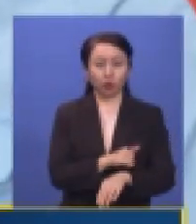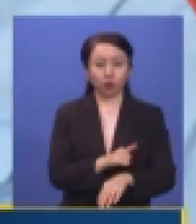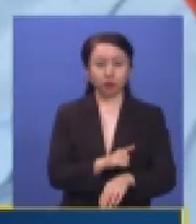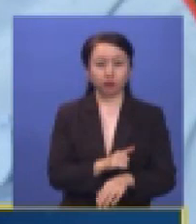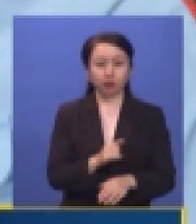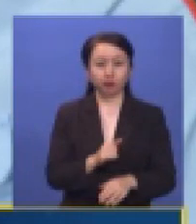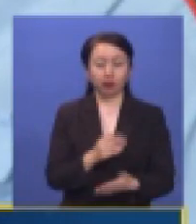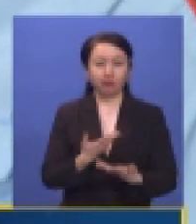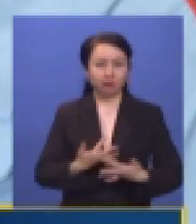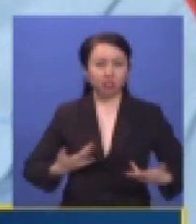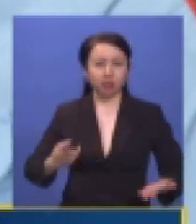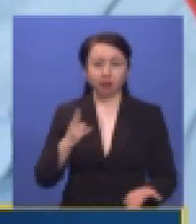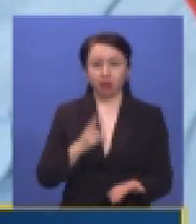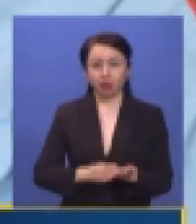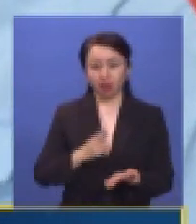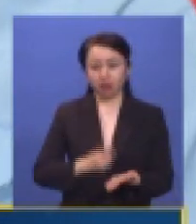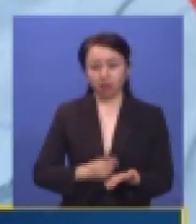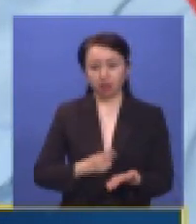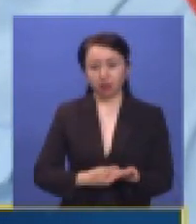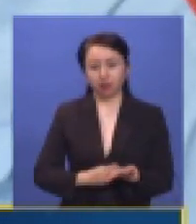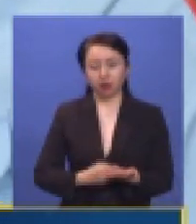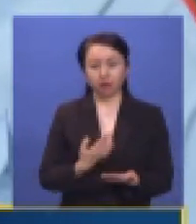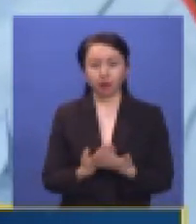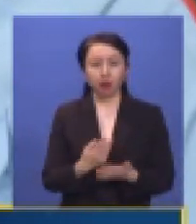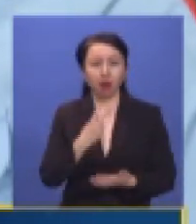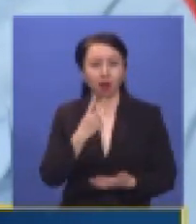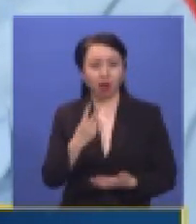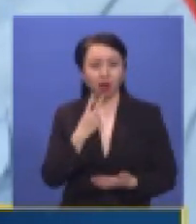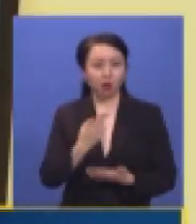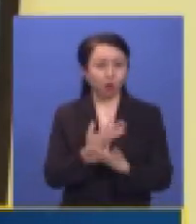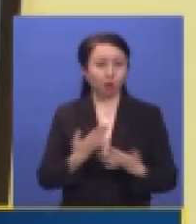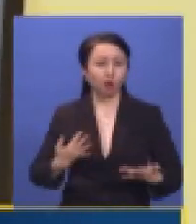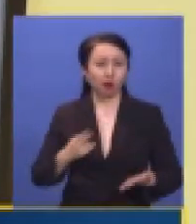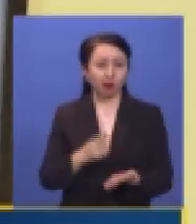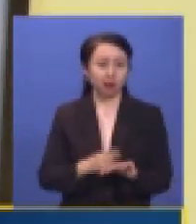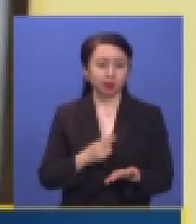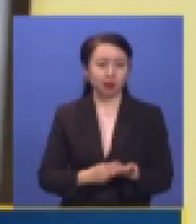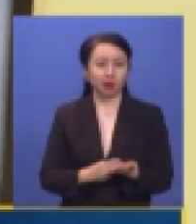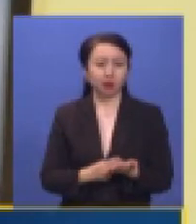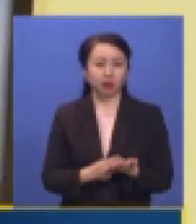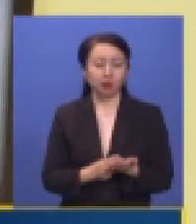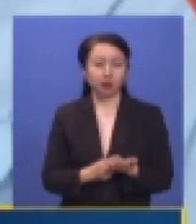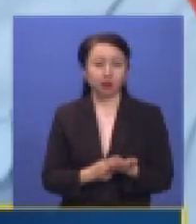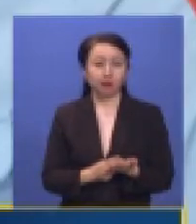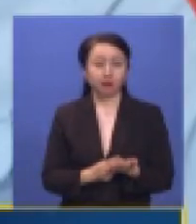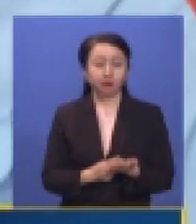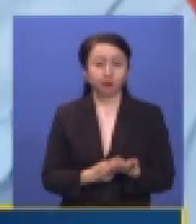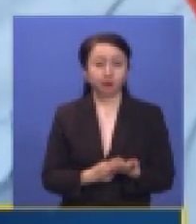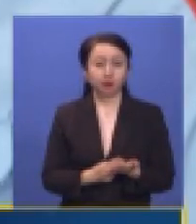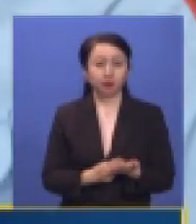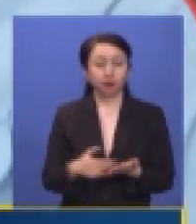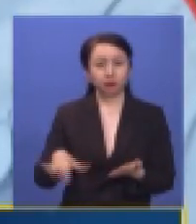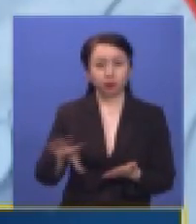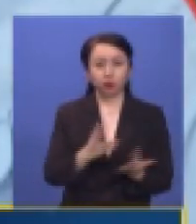вещественные доказательства, какие-нибудь окурок от сигареты. Обозначаю определенную цифрами.